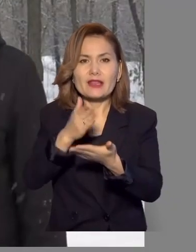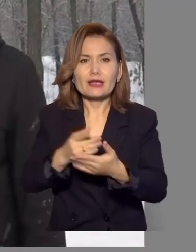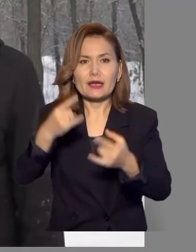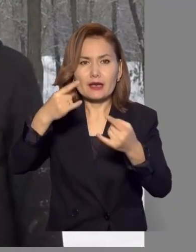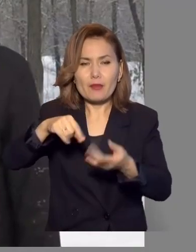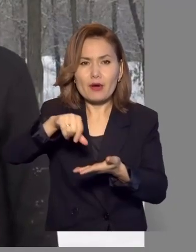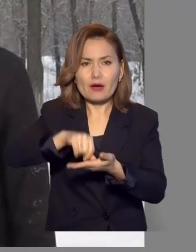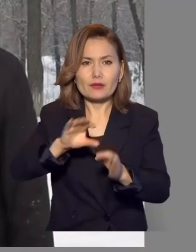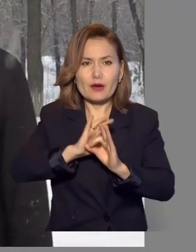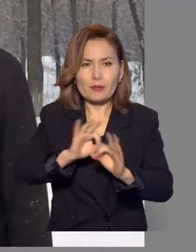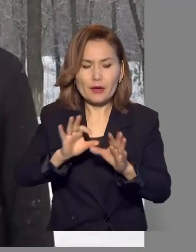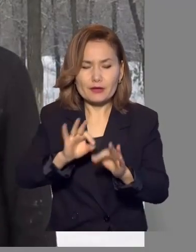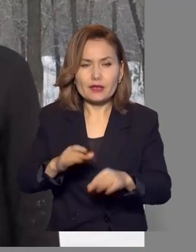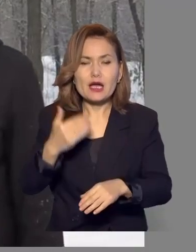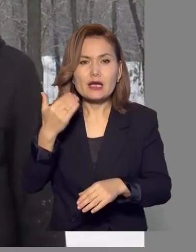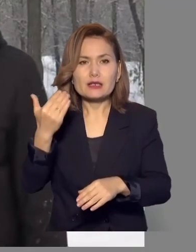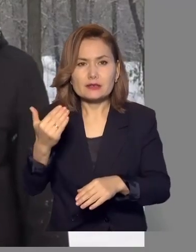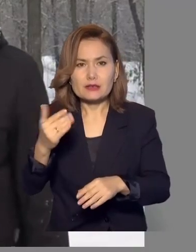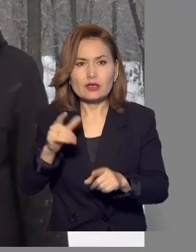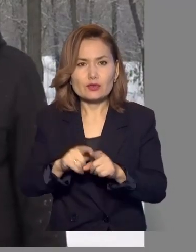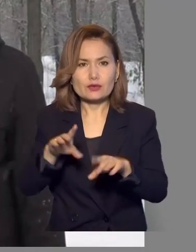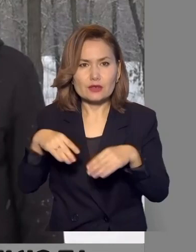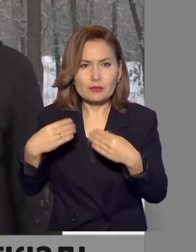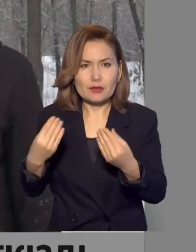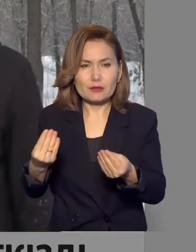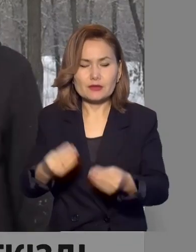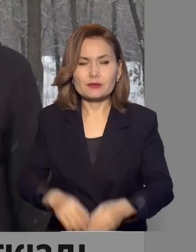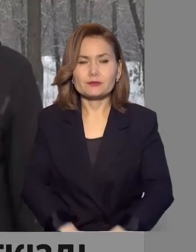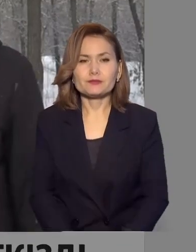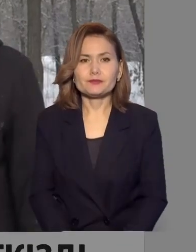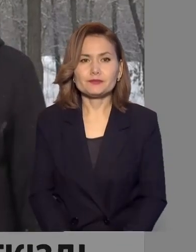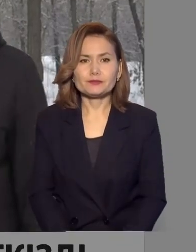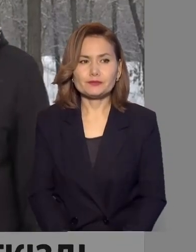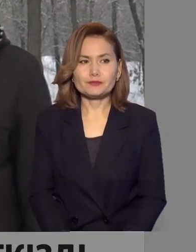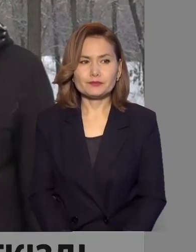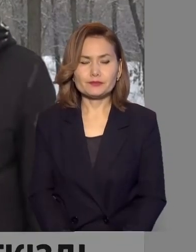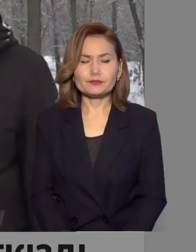тікелей байланыста. Ержан, сіз эфирдесіз.